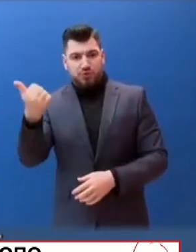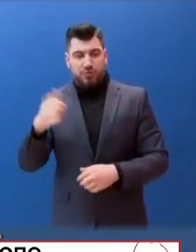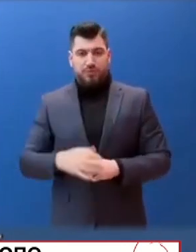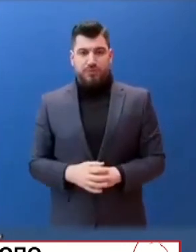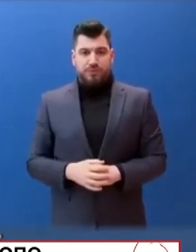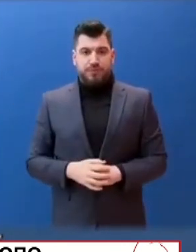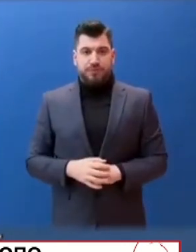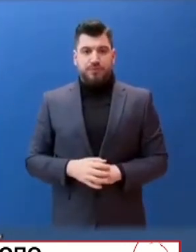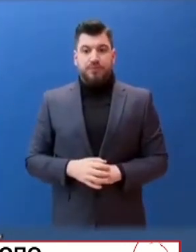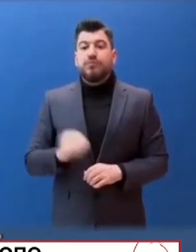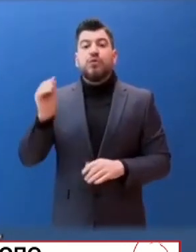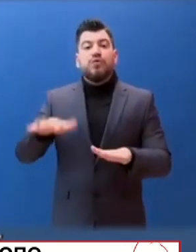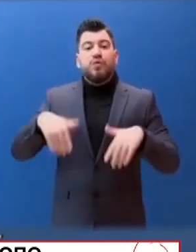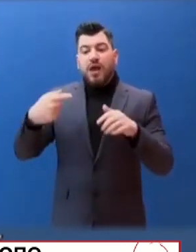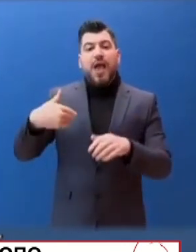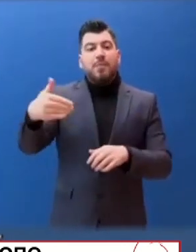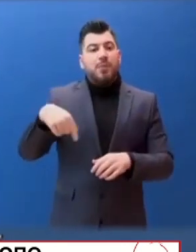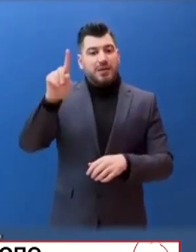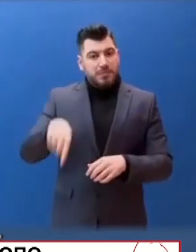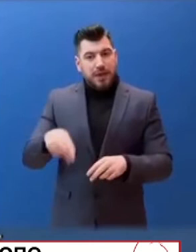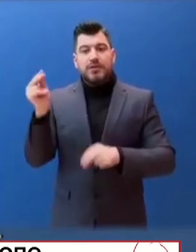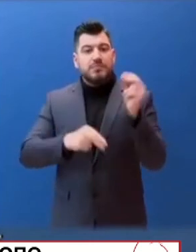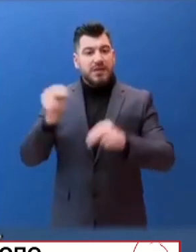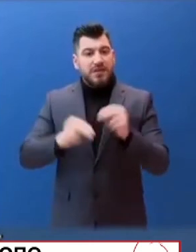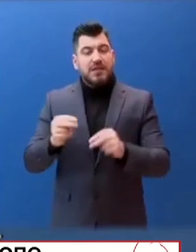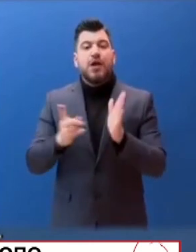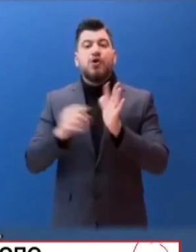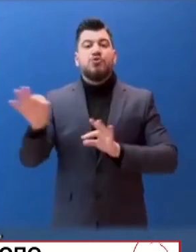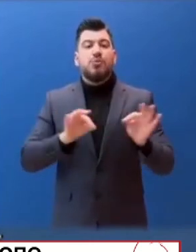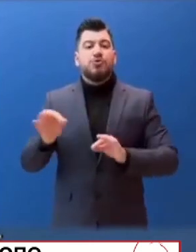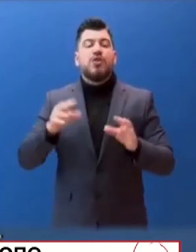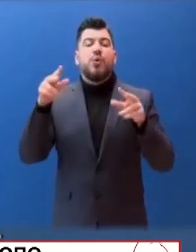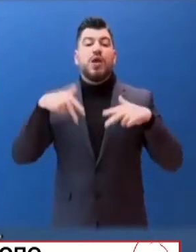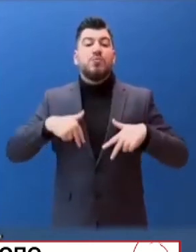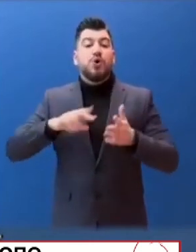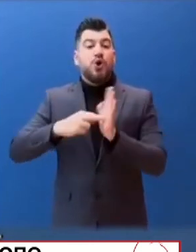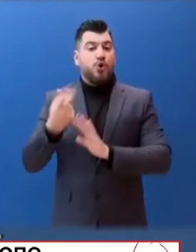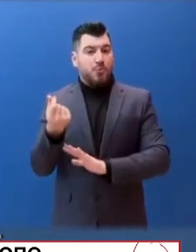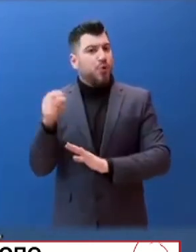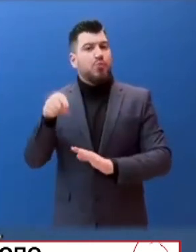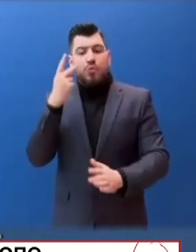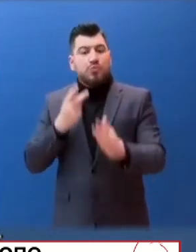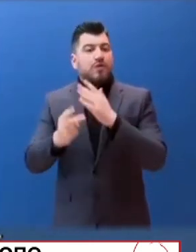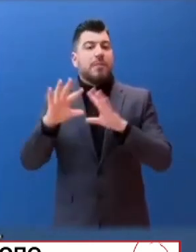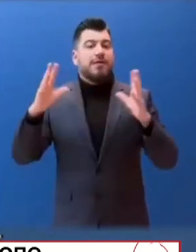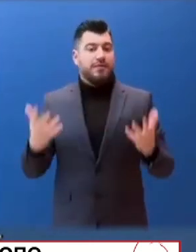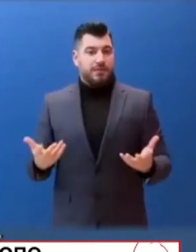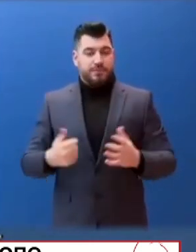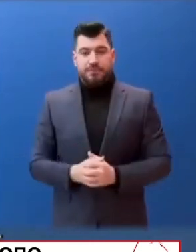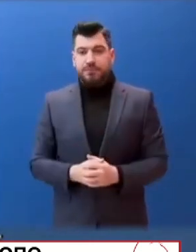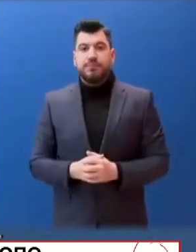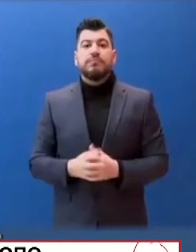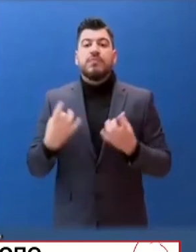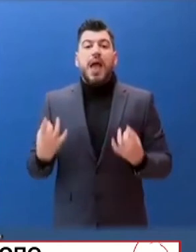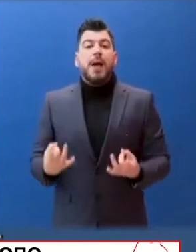Επίσης, στη Βουλή ψηφίζεται τις επόμενες μέρες νομοσχέδιο του Υπουργείου Οικονομικών, που ανάμεσα στα άλλα προβλέπει πλήρη